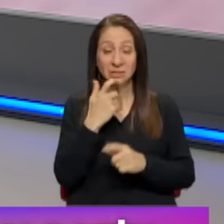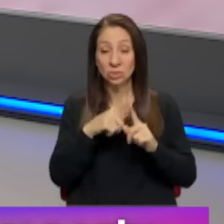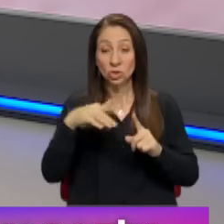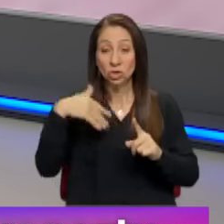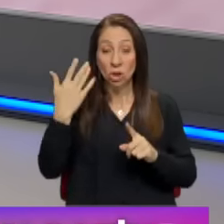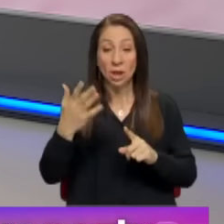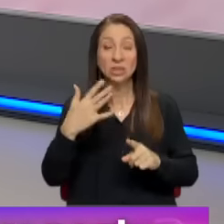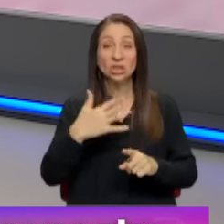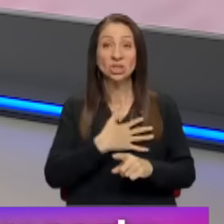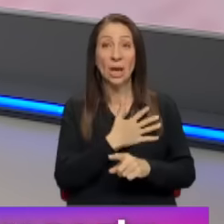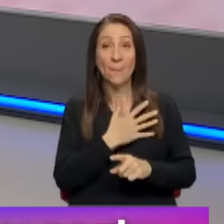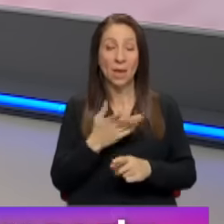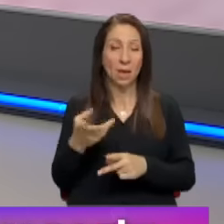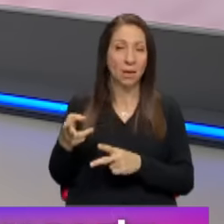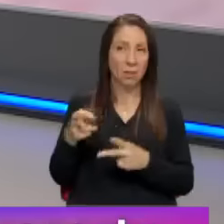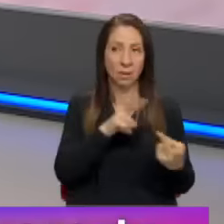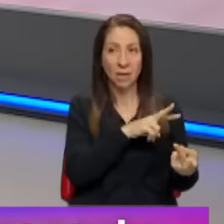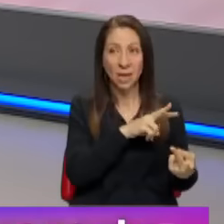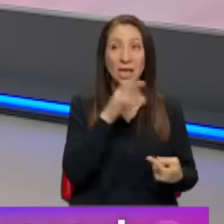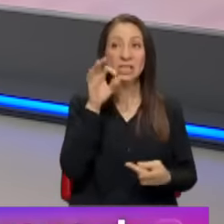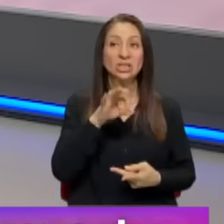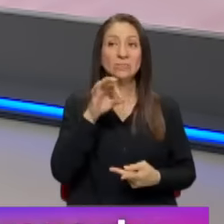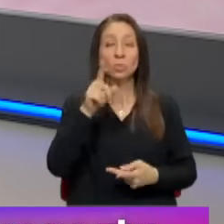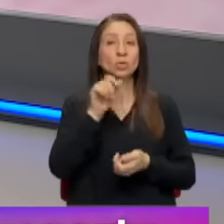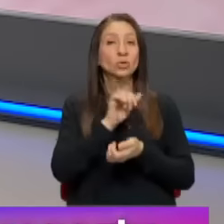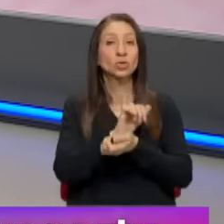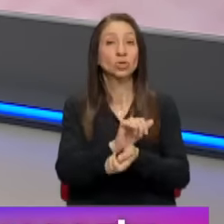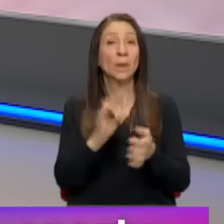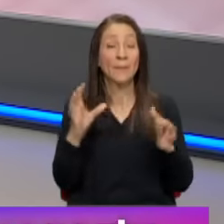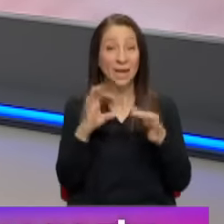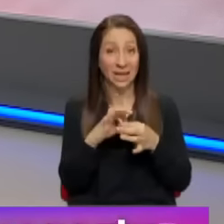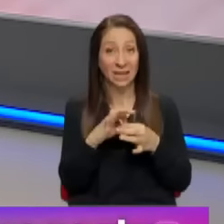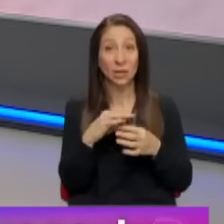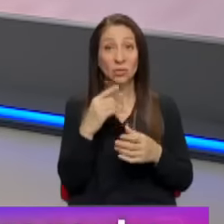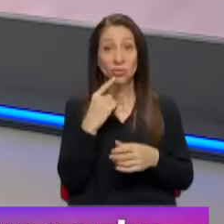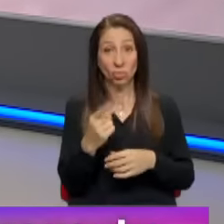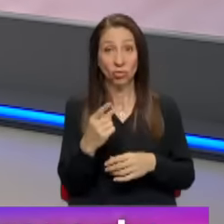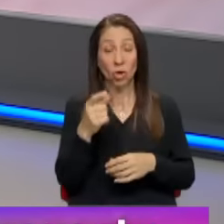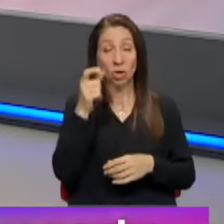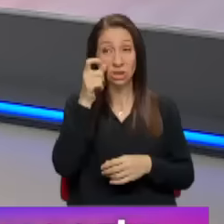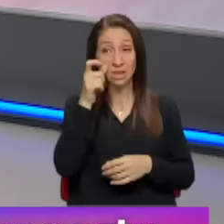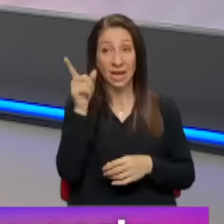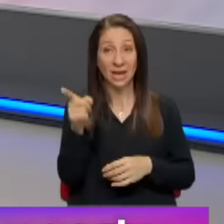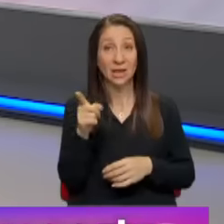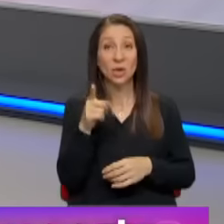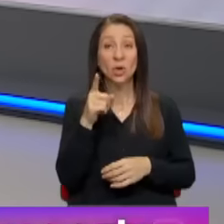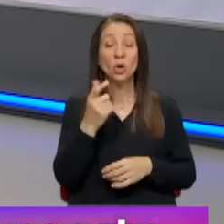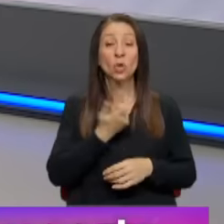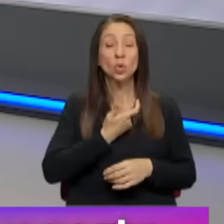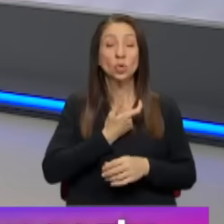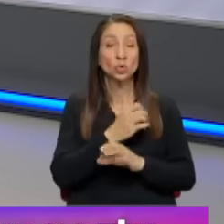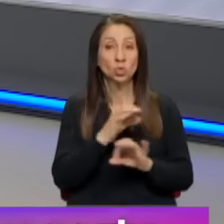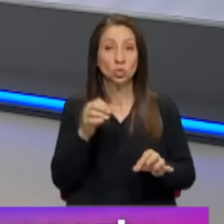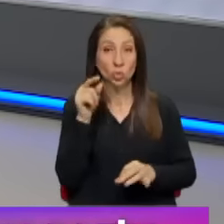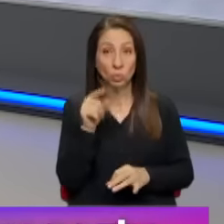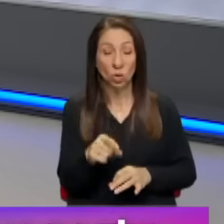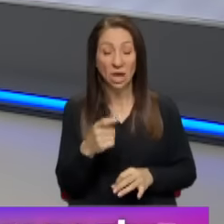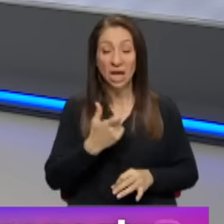sonra Cumhuriyet Halk Partisi'ne geçti ve şimdi bu tutuklamayla ilgili diyor ki Özgür Özel, hukuksuzluktur